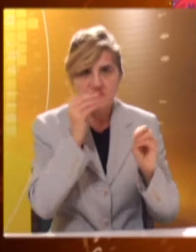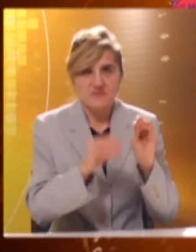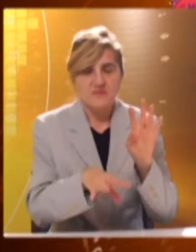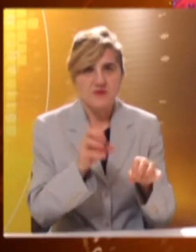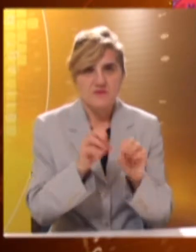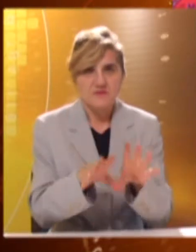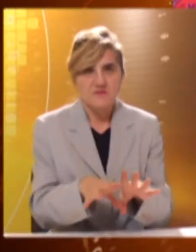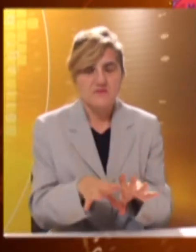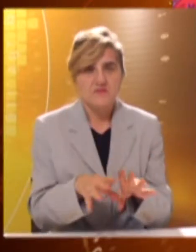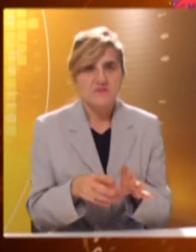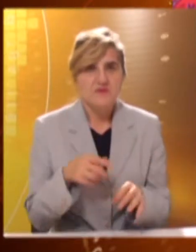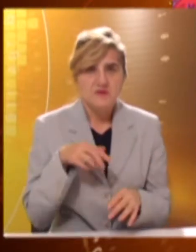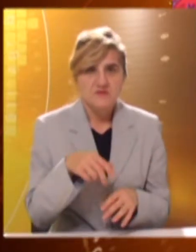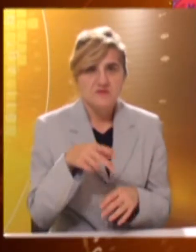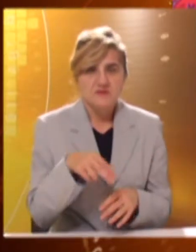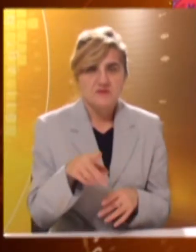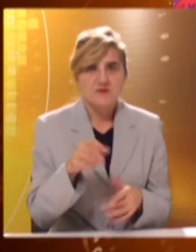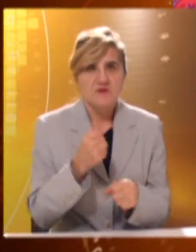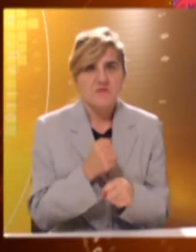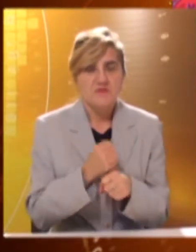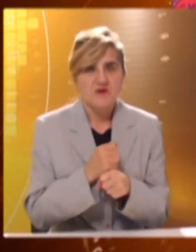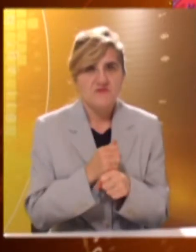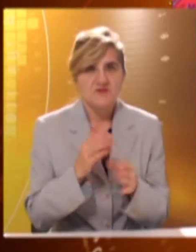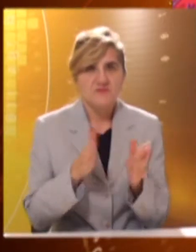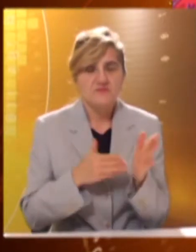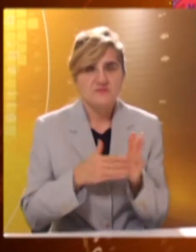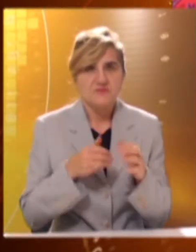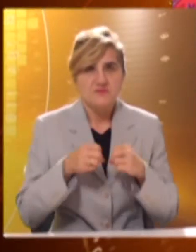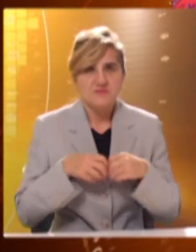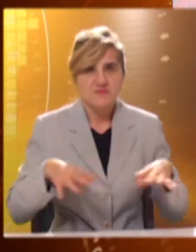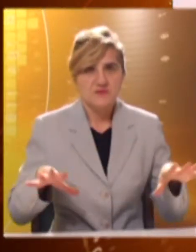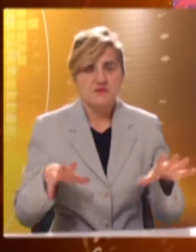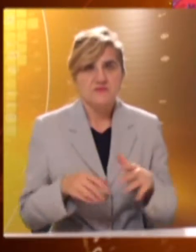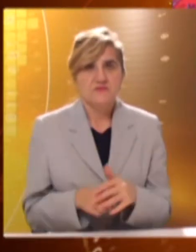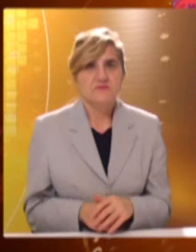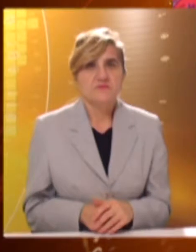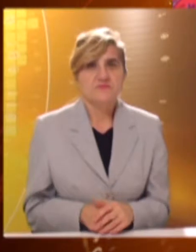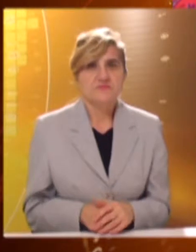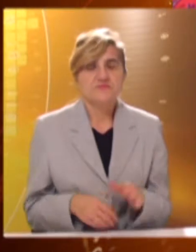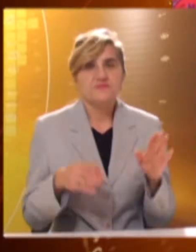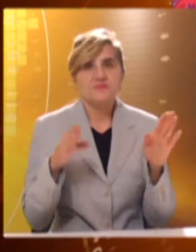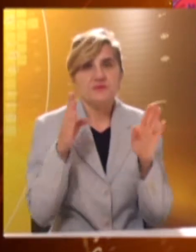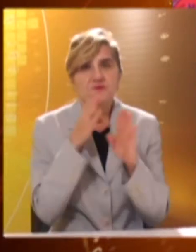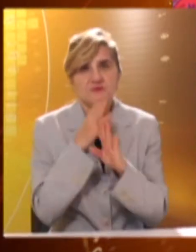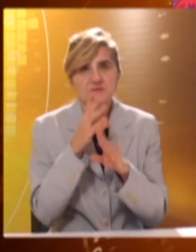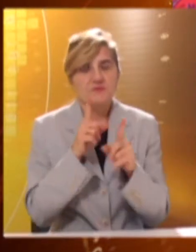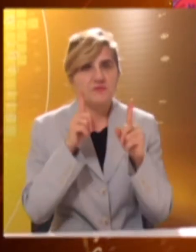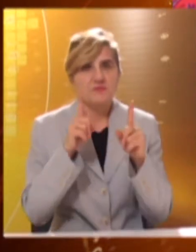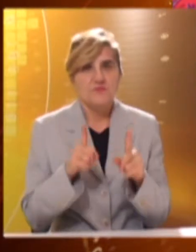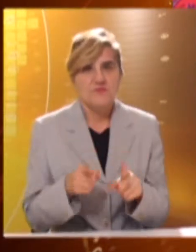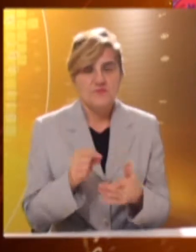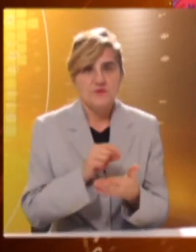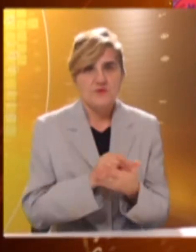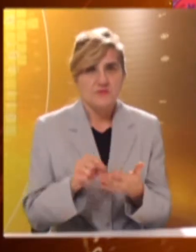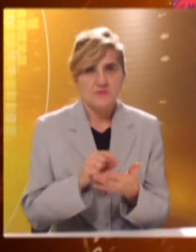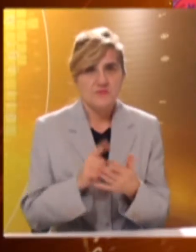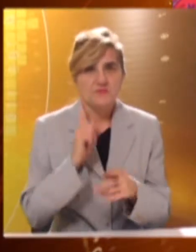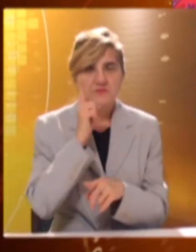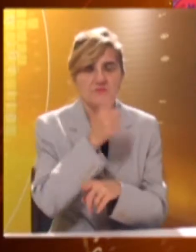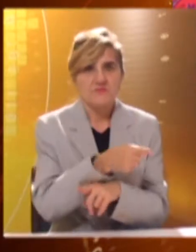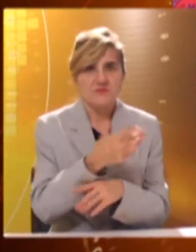ili iz smeća, prave nered oko tih kontejnera. Onda inspekcija, odnosno mi pišemo